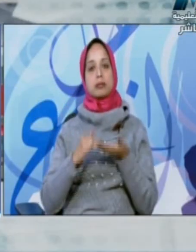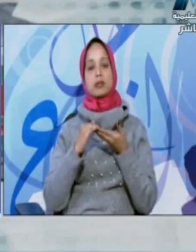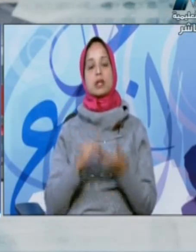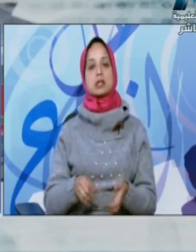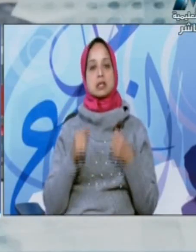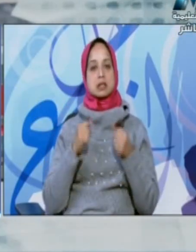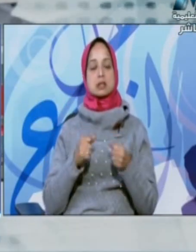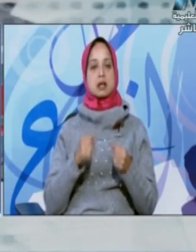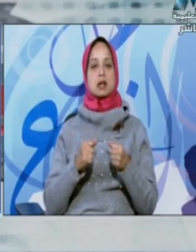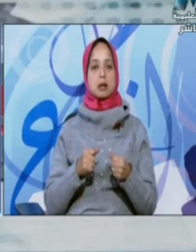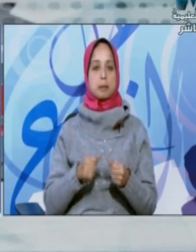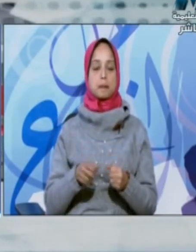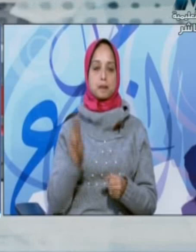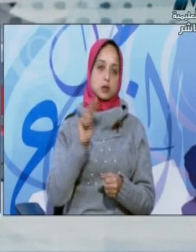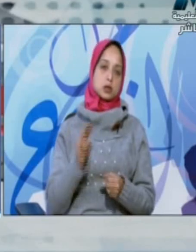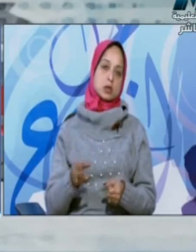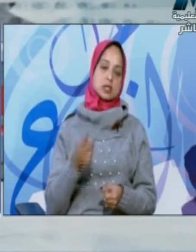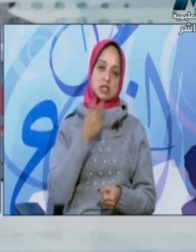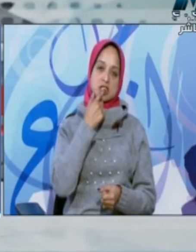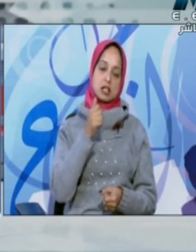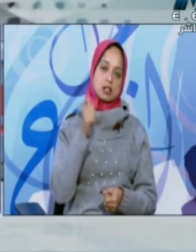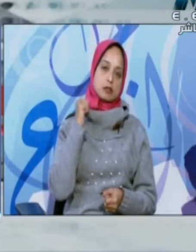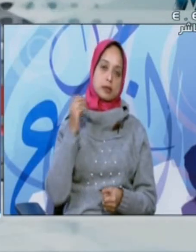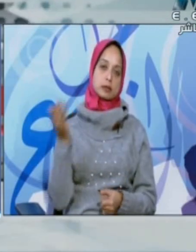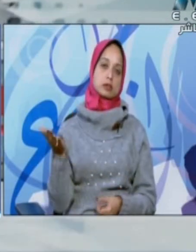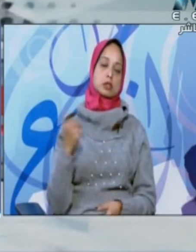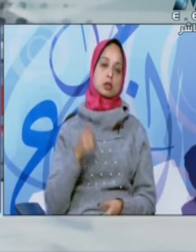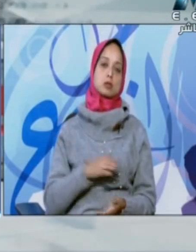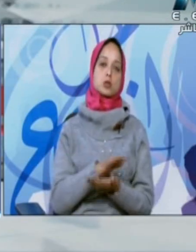وجه السنة اللي فاتت وكان في مشكلة كبيرة في الامتحان.